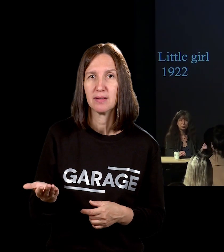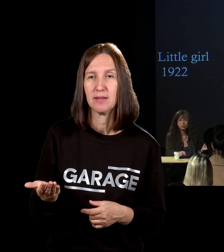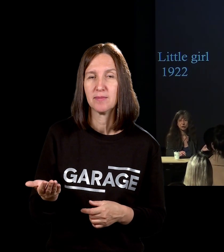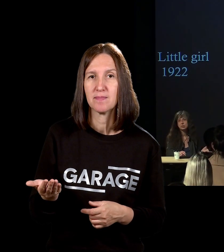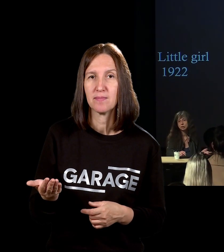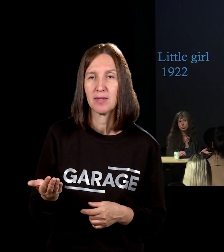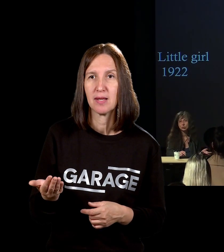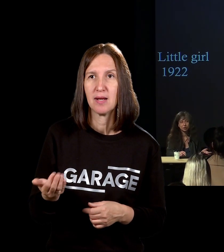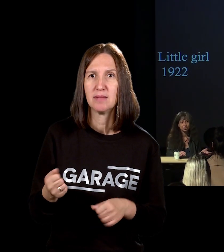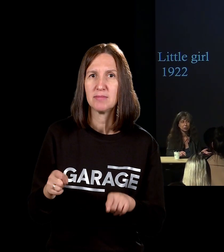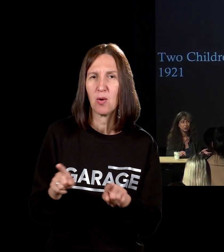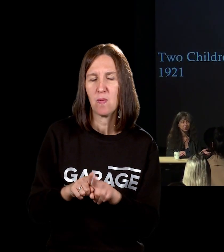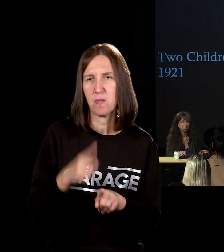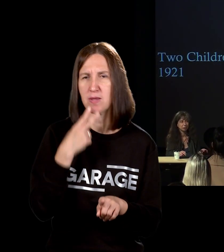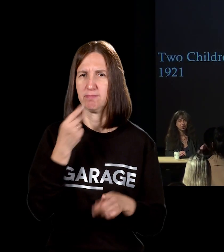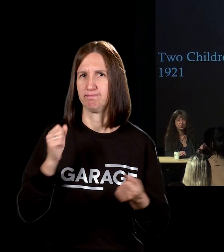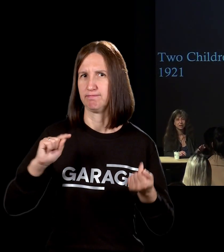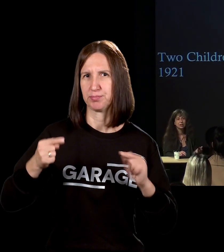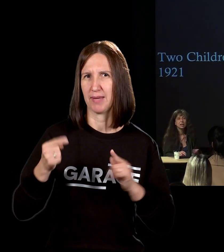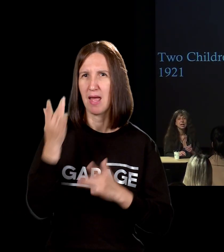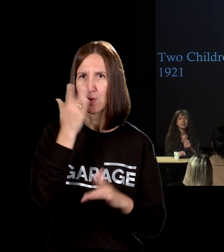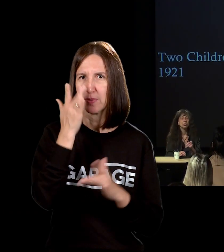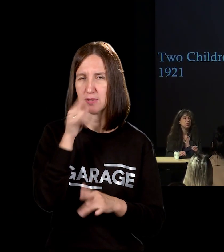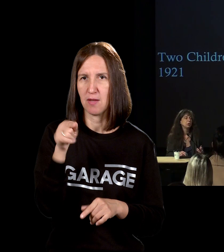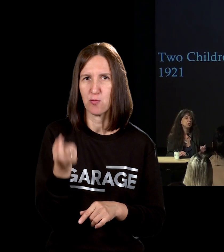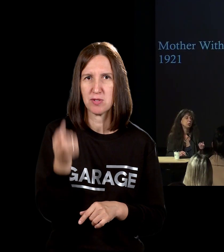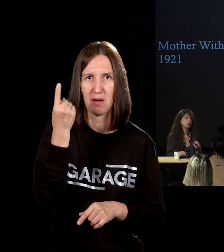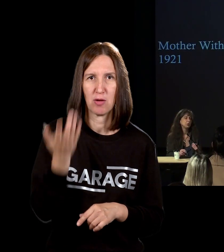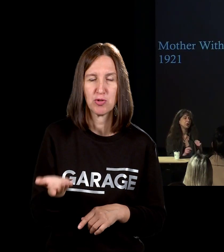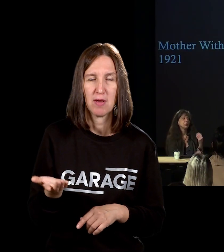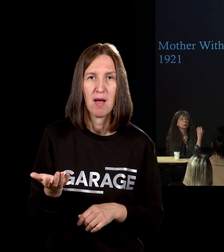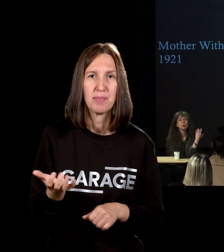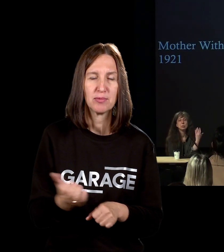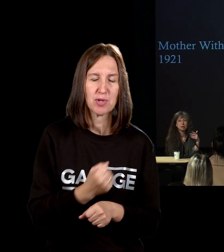очень, очень перверсивная эротика, которая здесь возникает. Но это то